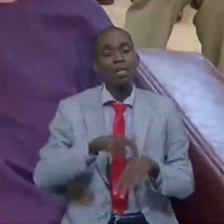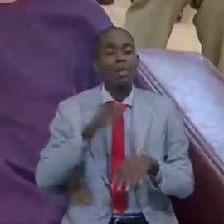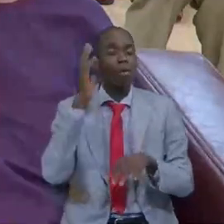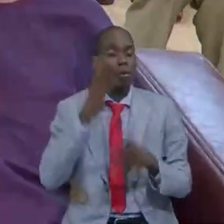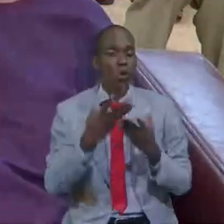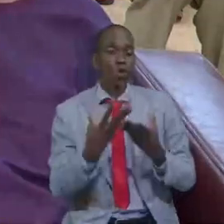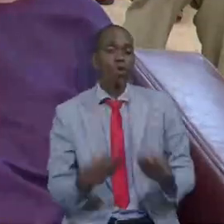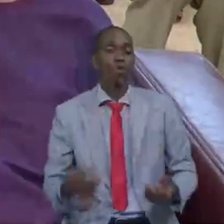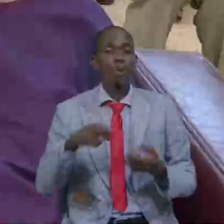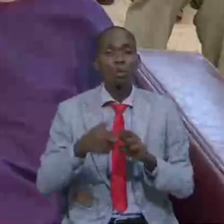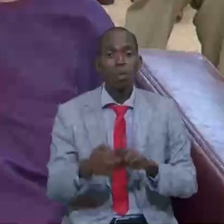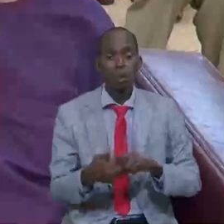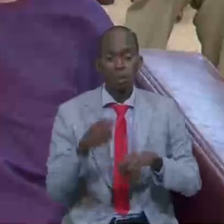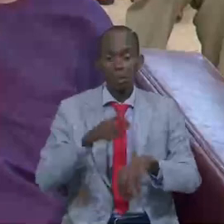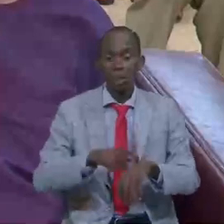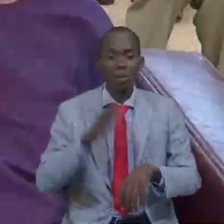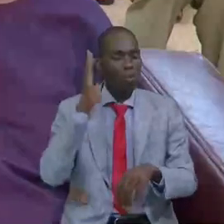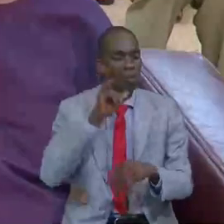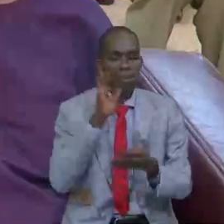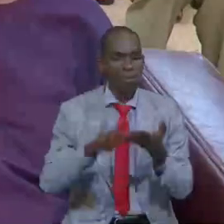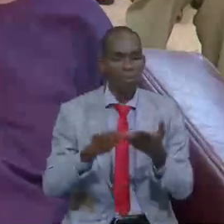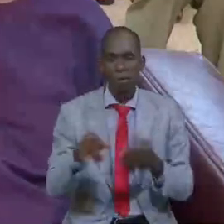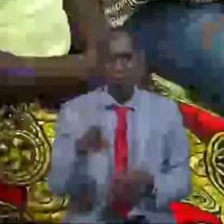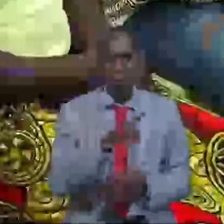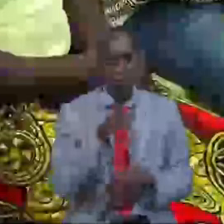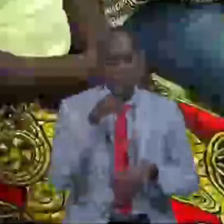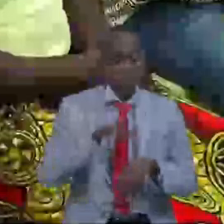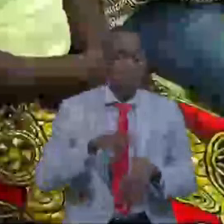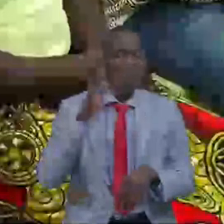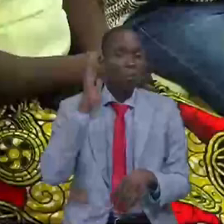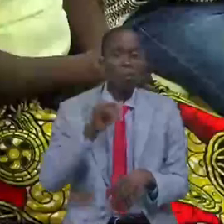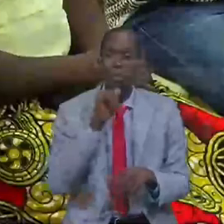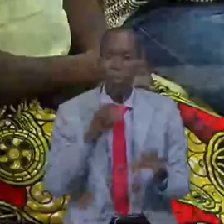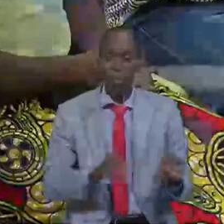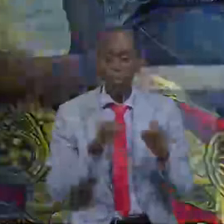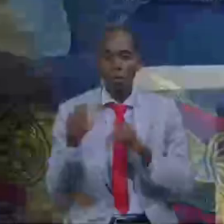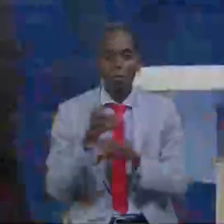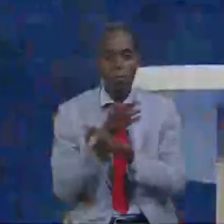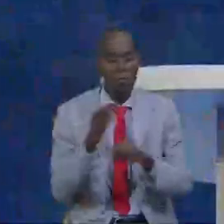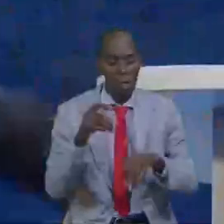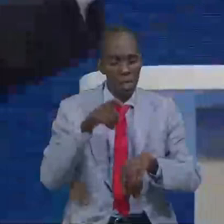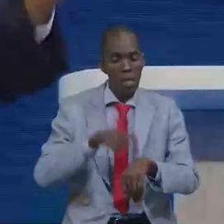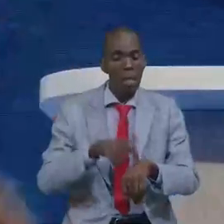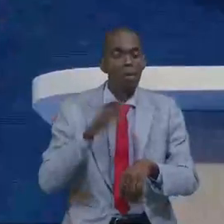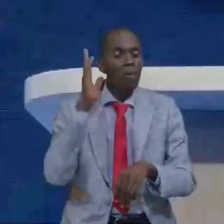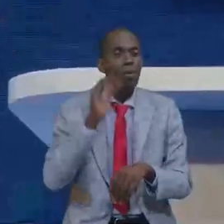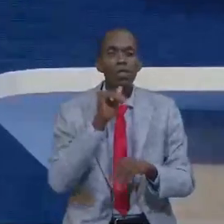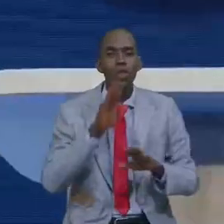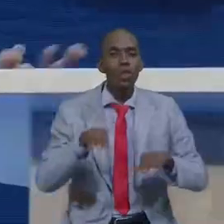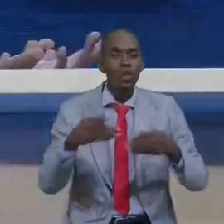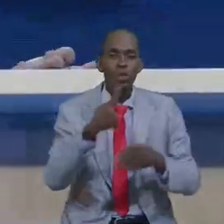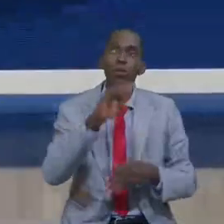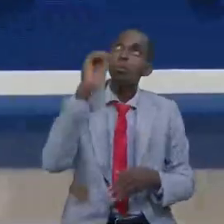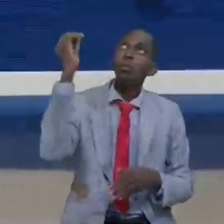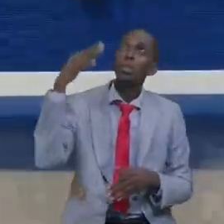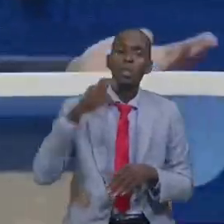temps ne va pas te pardonner. Le temps ne va pas t'affranchir. Le temps ne va pas te donner la grâce. Le temps ne